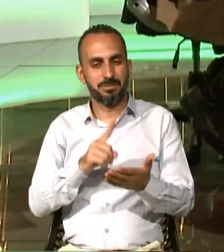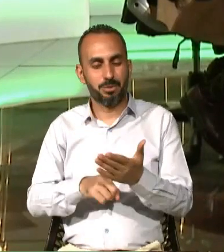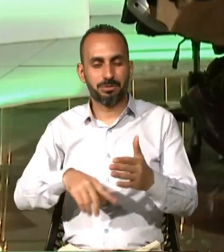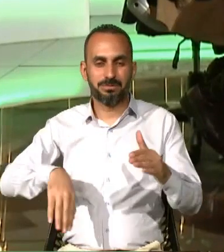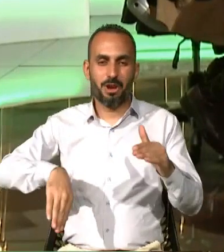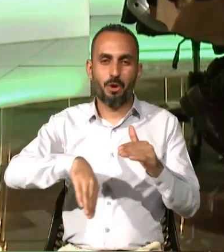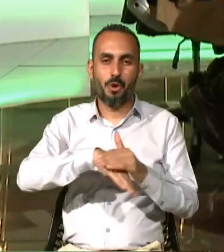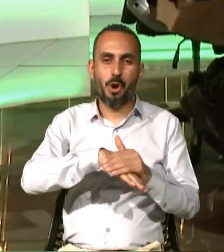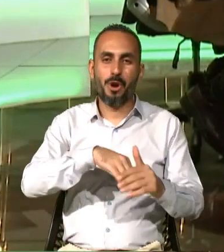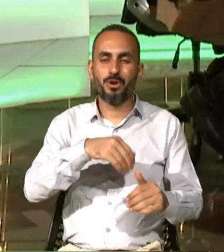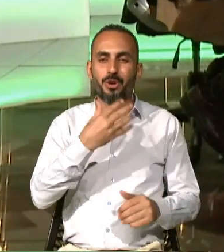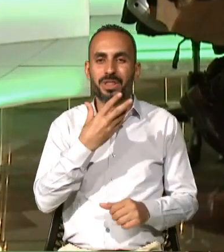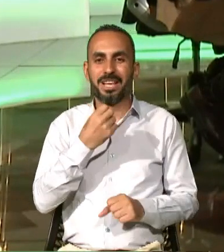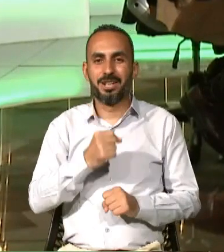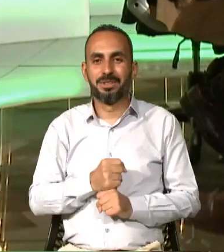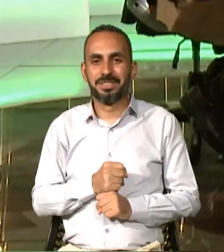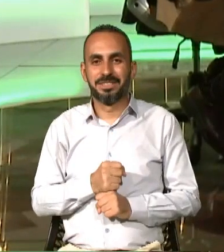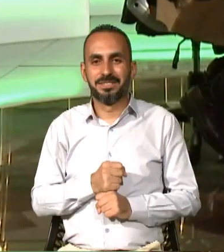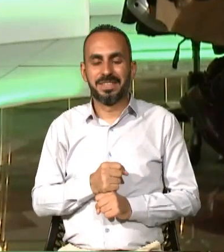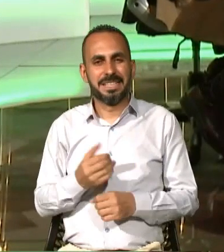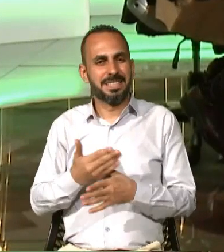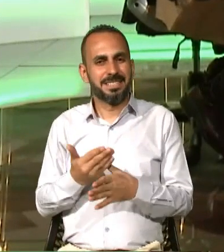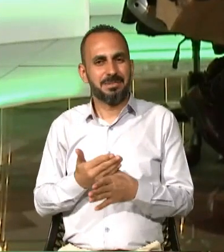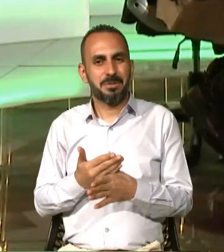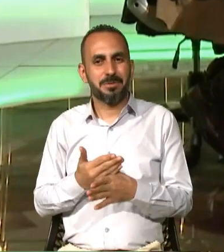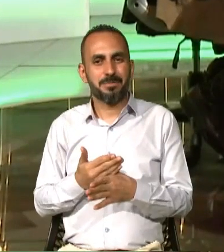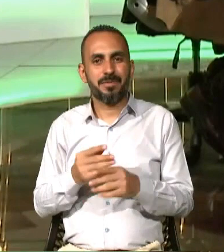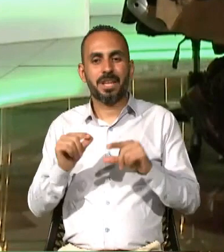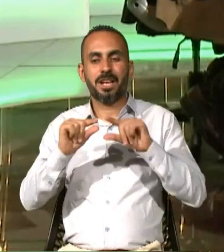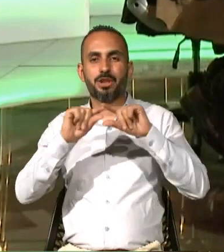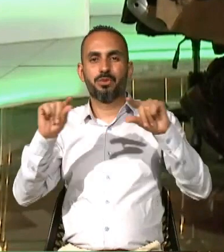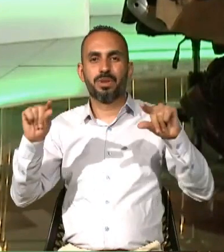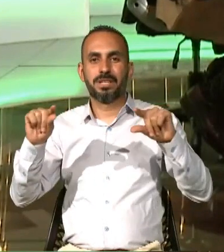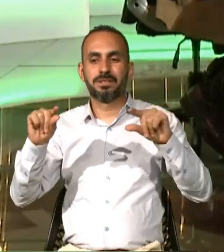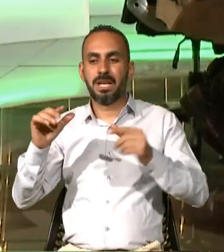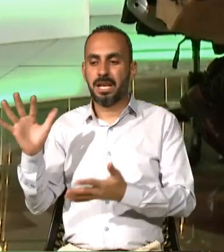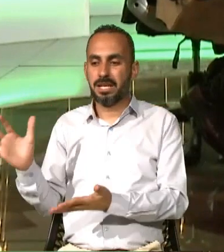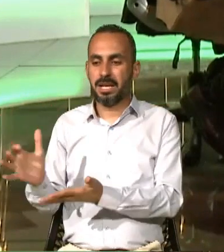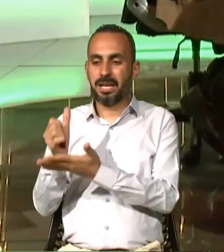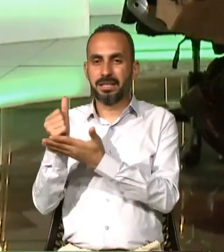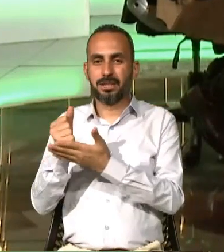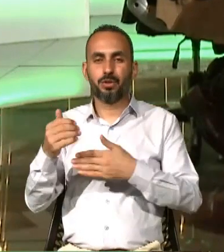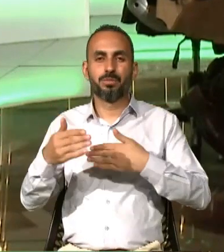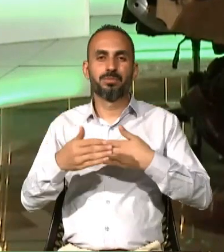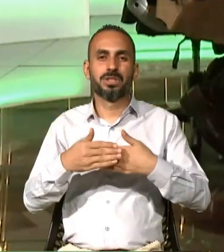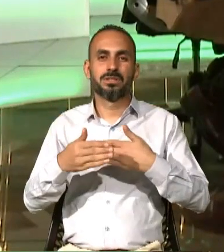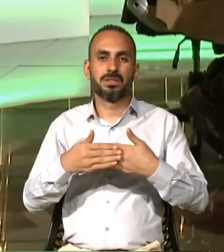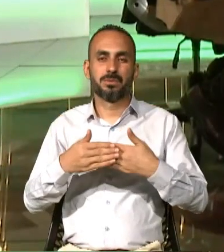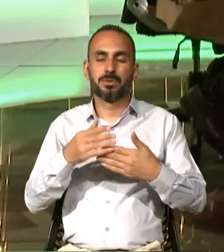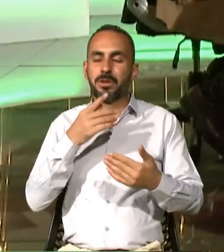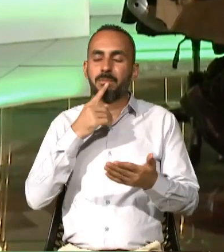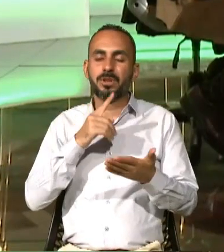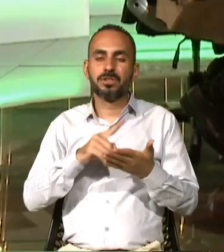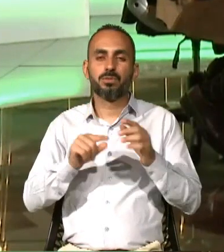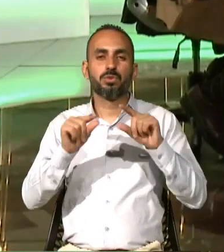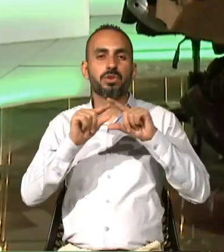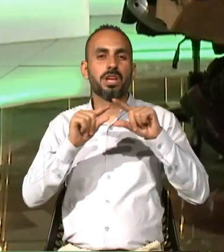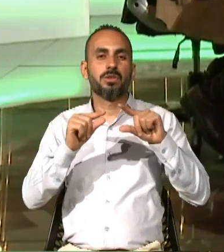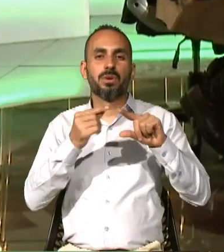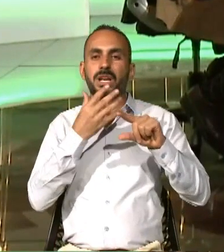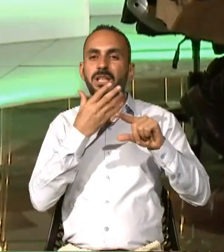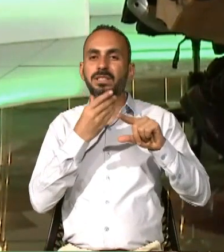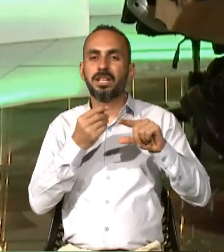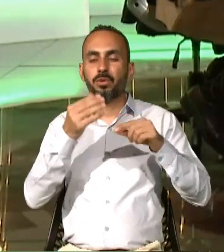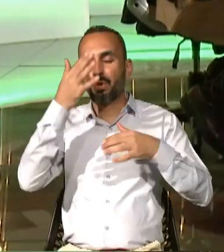امين. نجاتكم تقترب حقيقي. امين يا رب. دعاء وعنوان رائع يشفي القلب من جوه لكل واحد